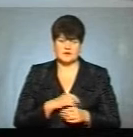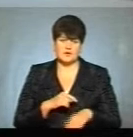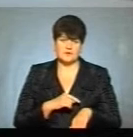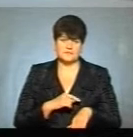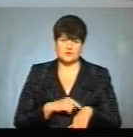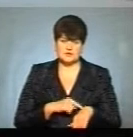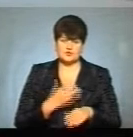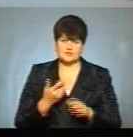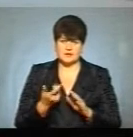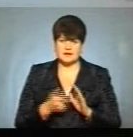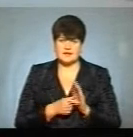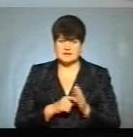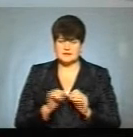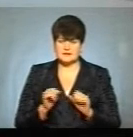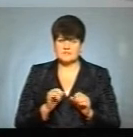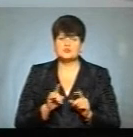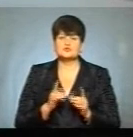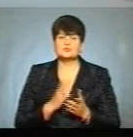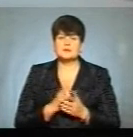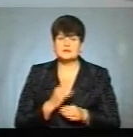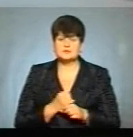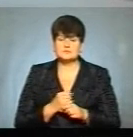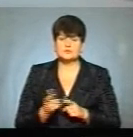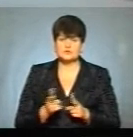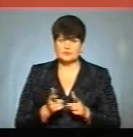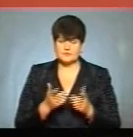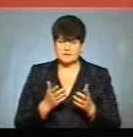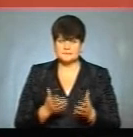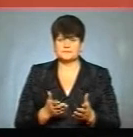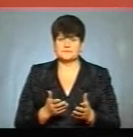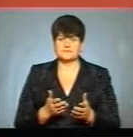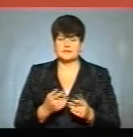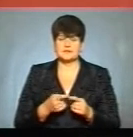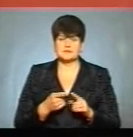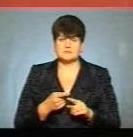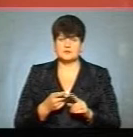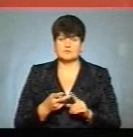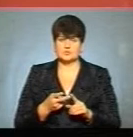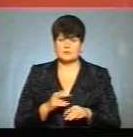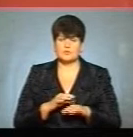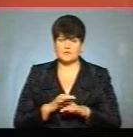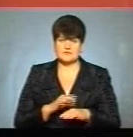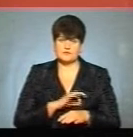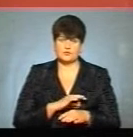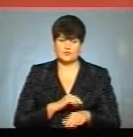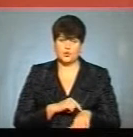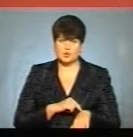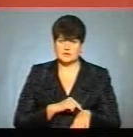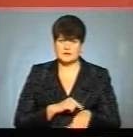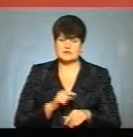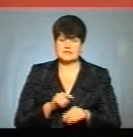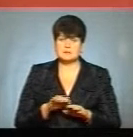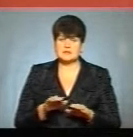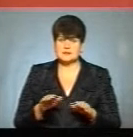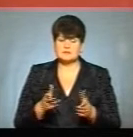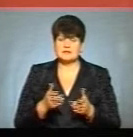якщо ви класний керівник, значить ви що маєте зробити? Підготуватися, це перше. І друге, провести виховну годину з тими